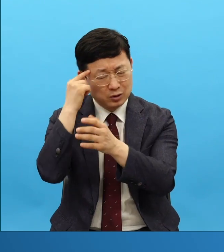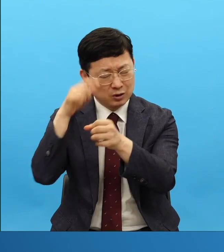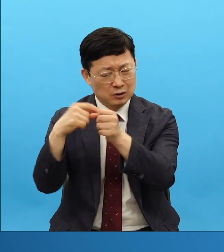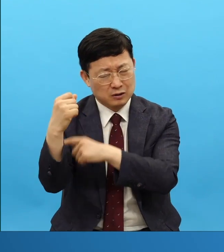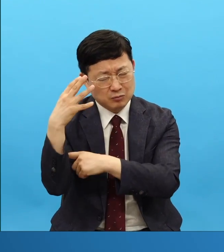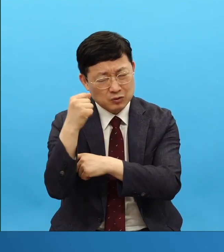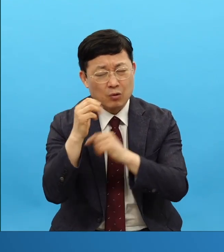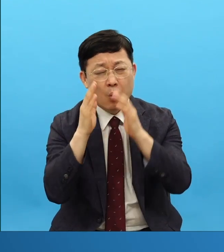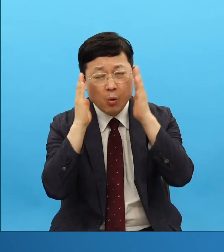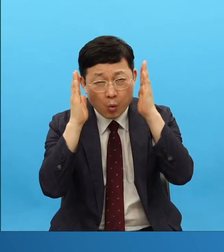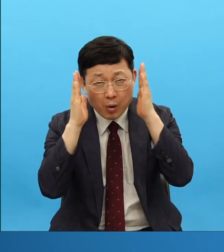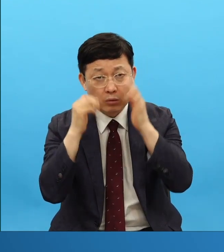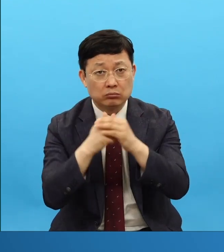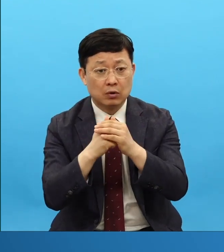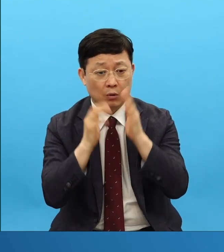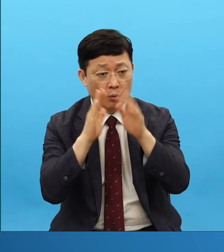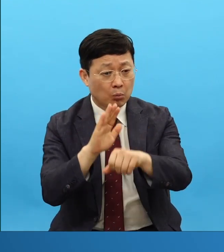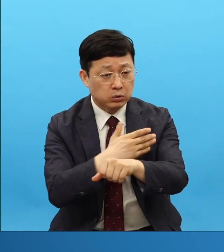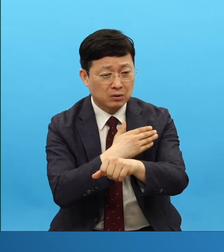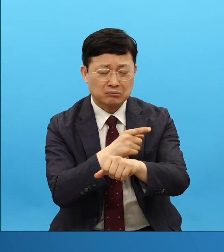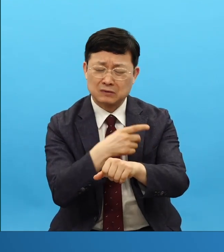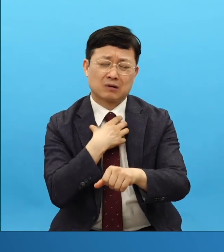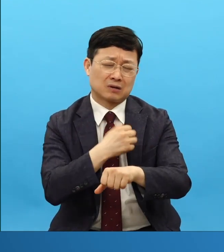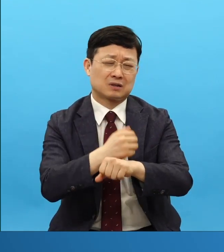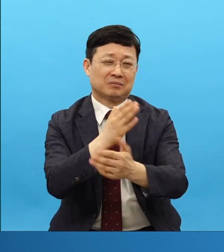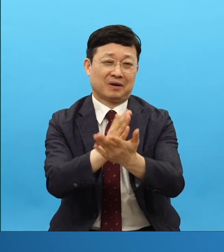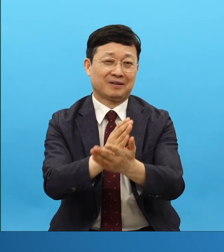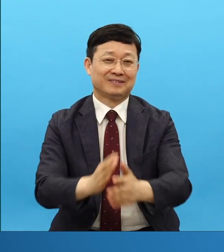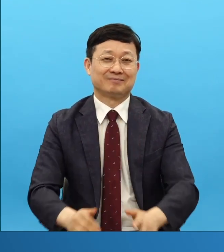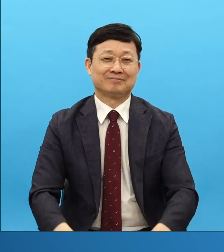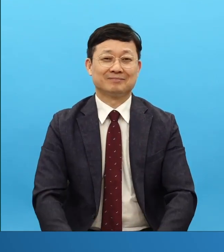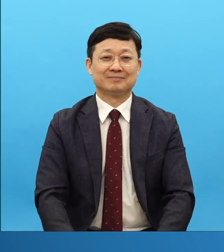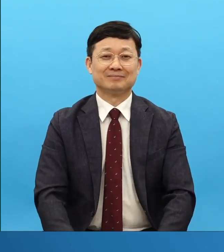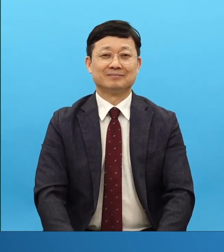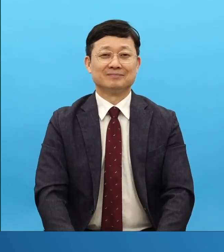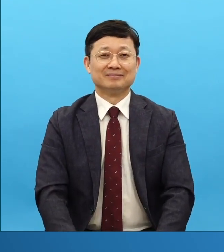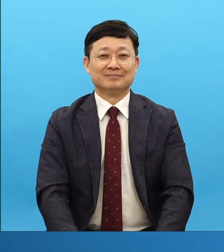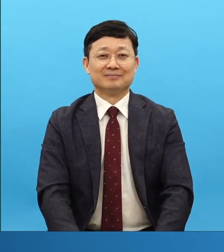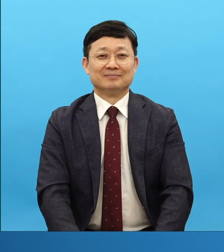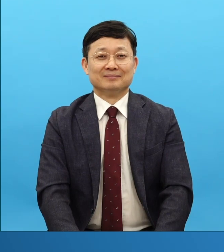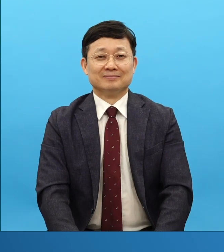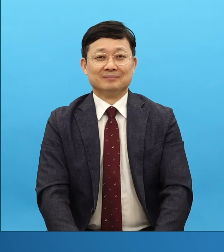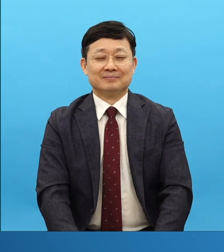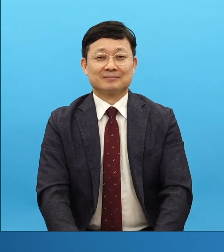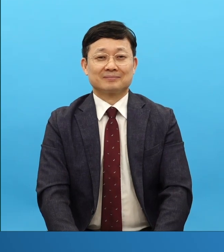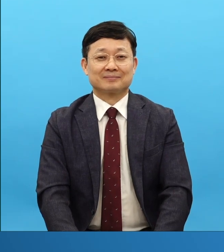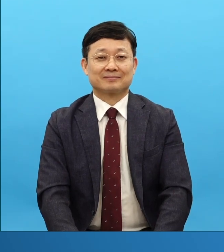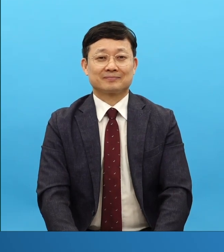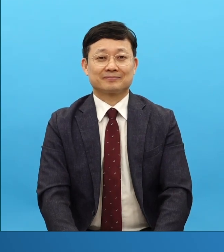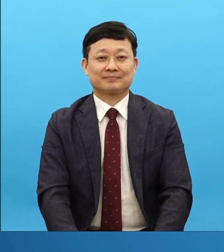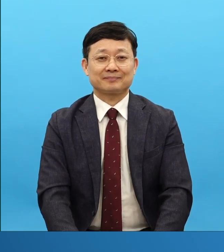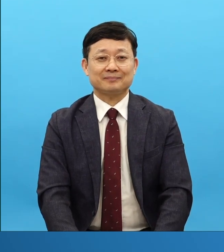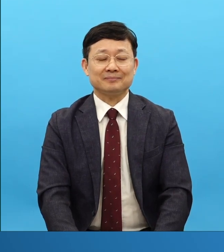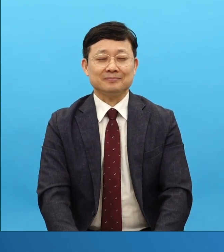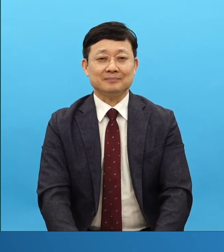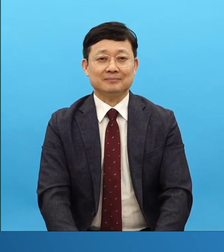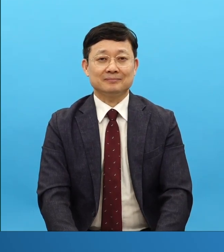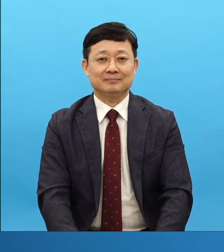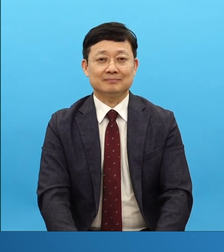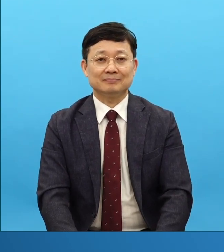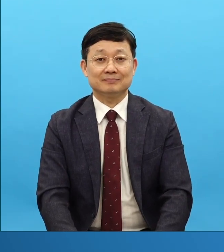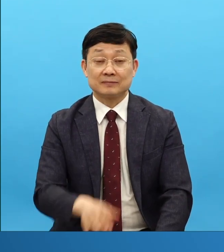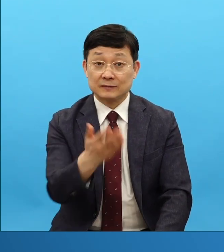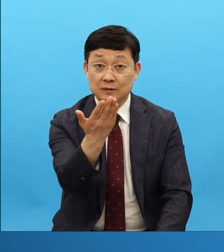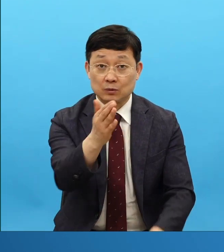되고 못하는 거 걱정하지 마세요. And trying to study well, don't worry about that so much. Don't struggle over it so much. With the spiritual power given to you, do 이제 it like 다르다니까 that.